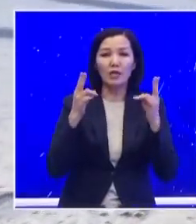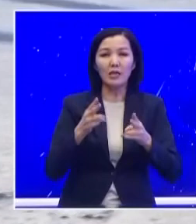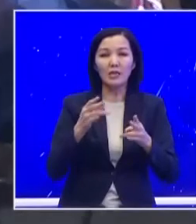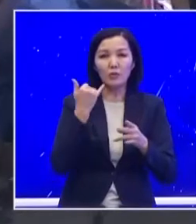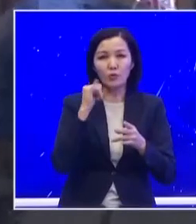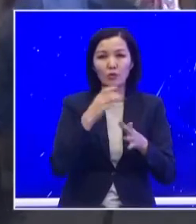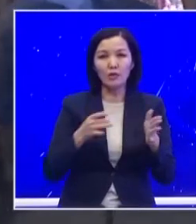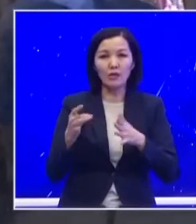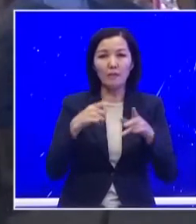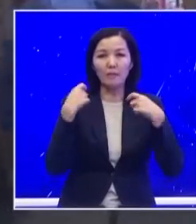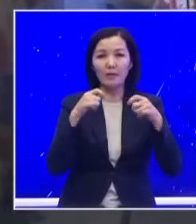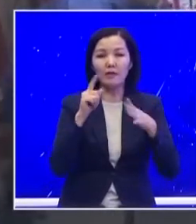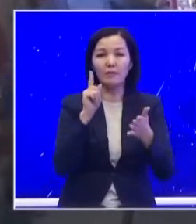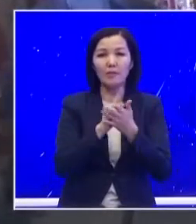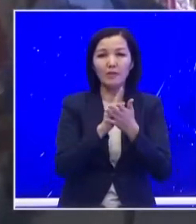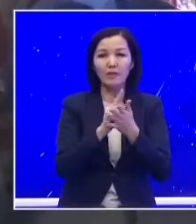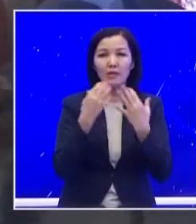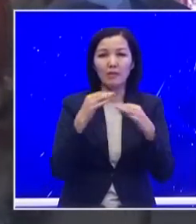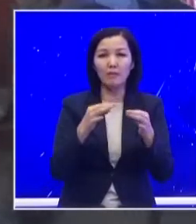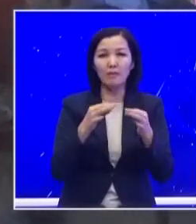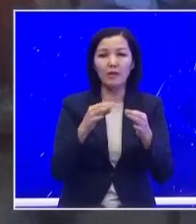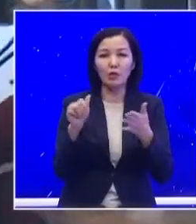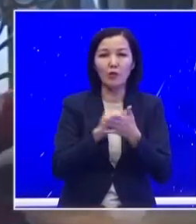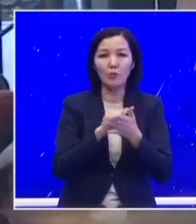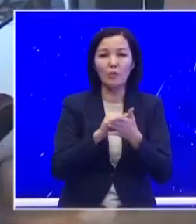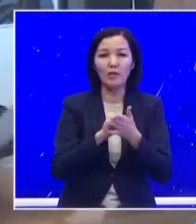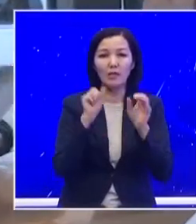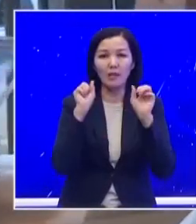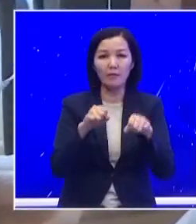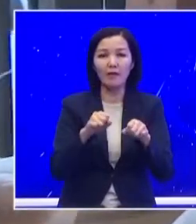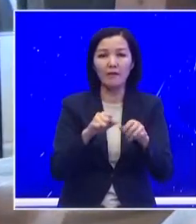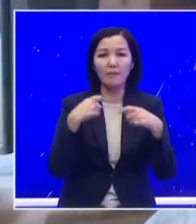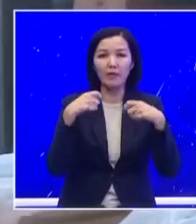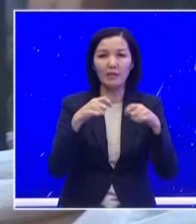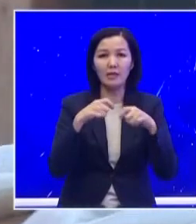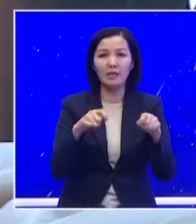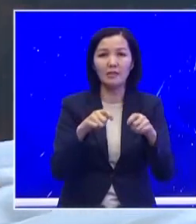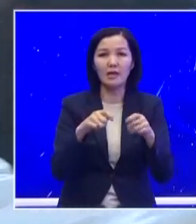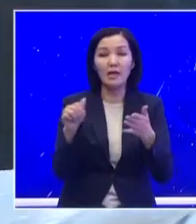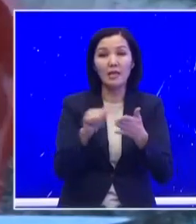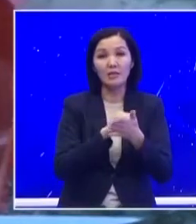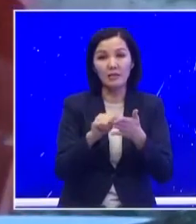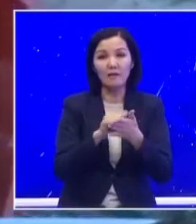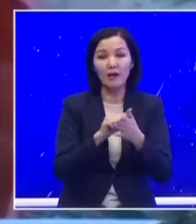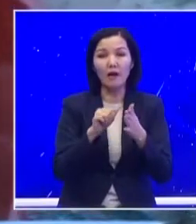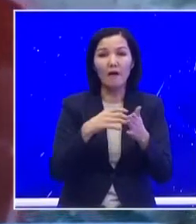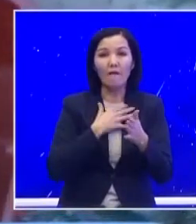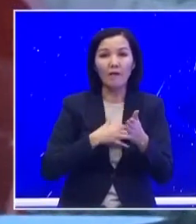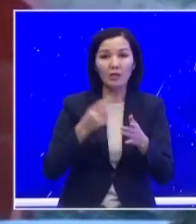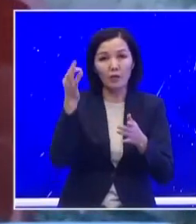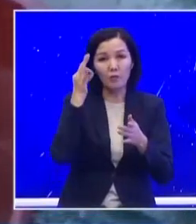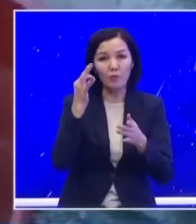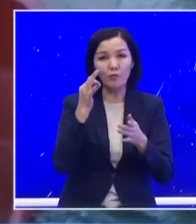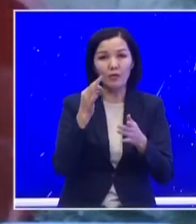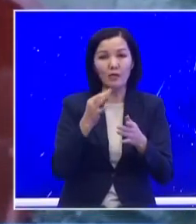напоминают, продавцы в обязательном порядке должны иметь разрешительные документы на право реализации продукции и сертификаты. Важно помнить, что